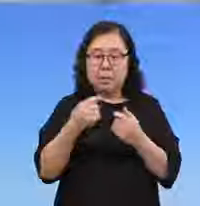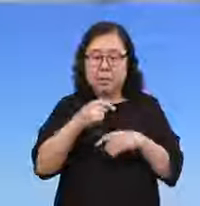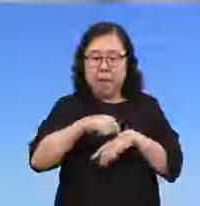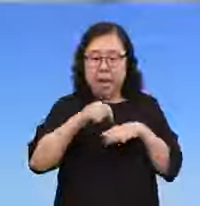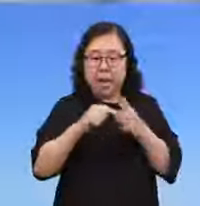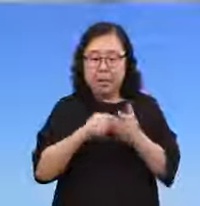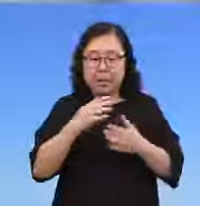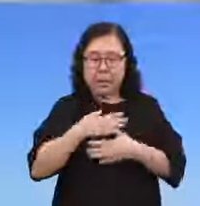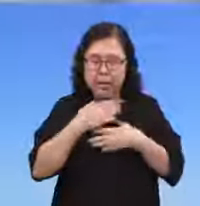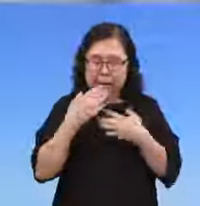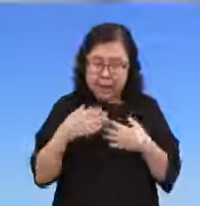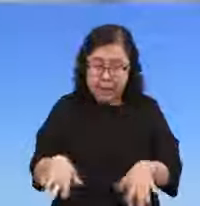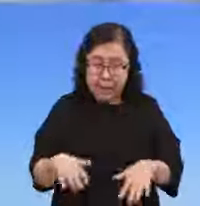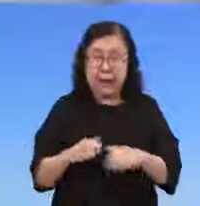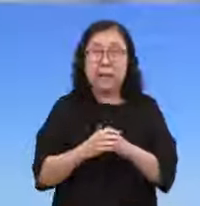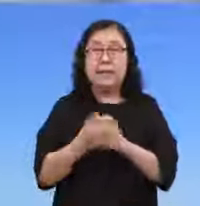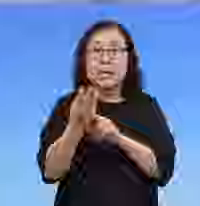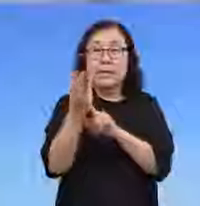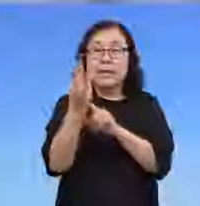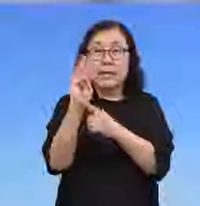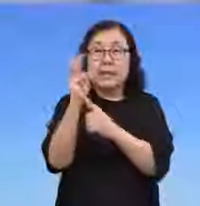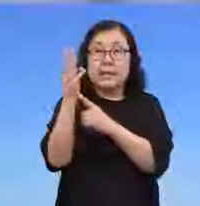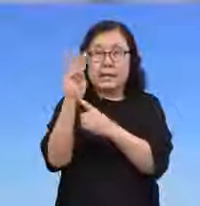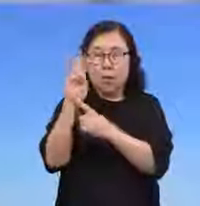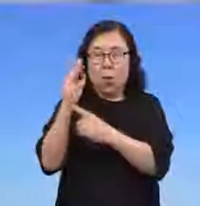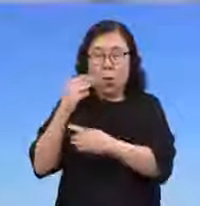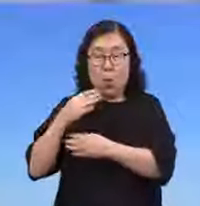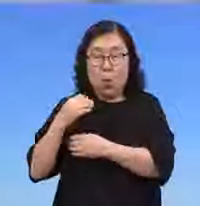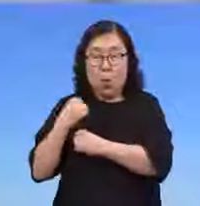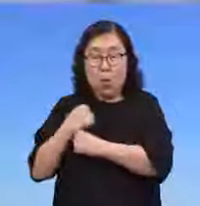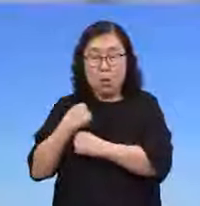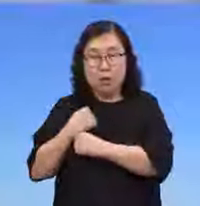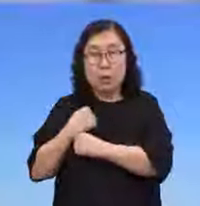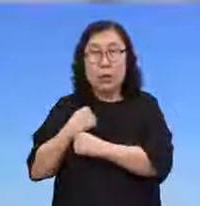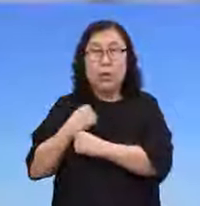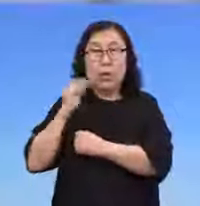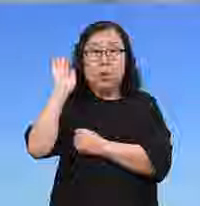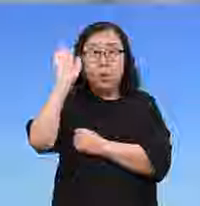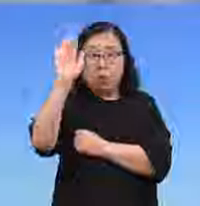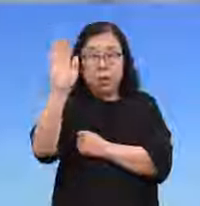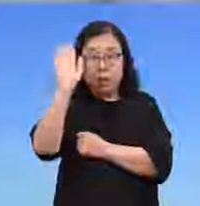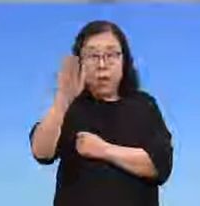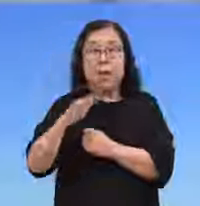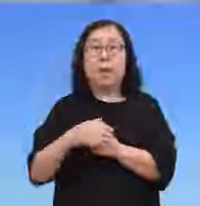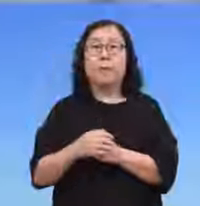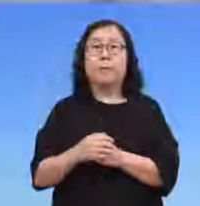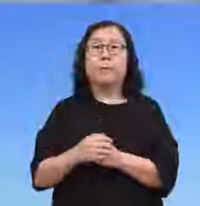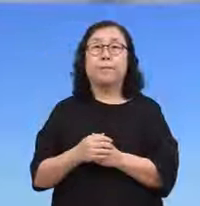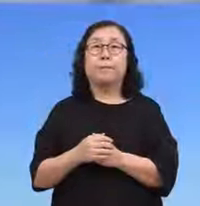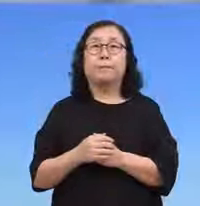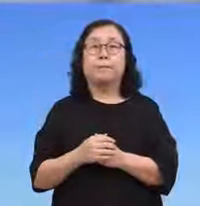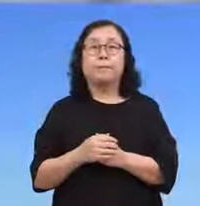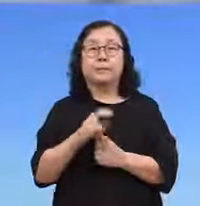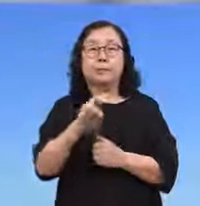들킬까 두려워가지고 몰래 밀 이삭을 타작하던 이런 소심한 사람이 나중에 그냥